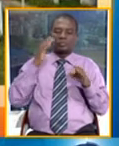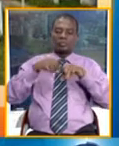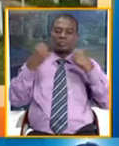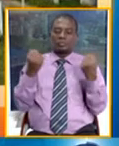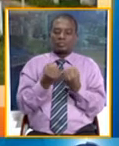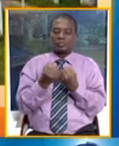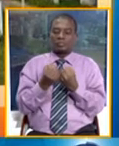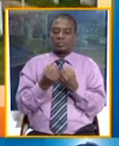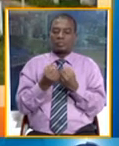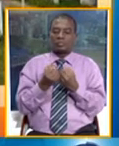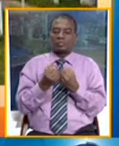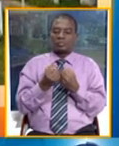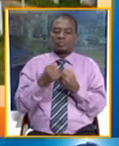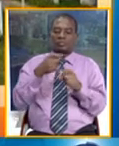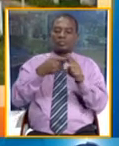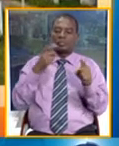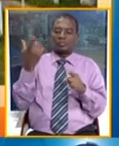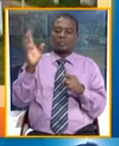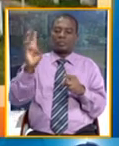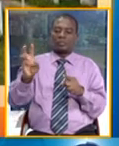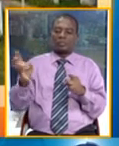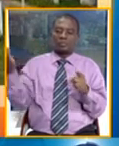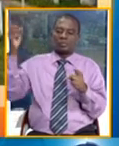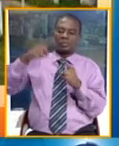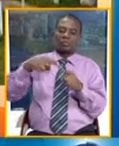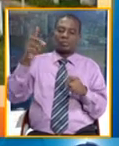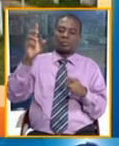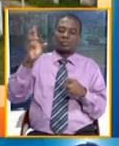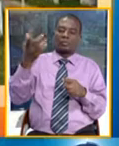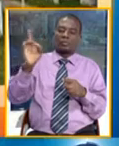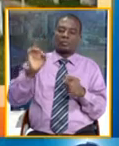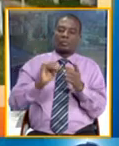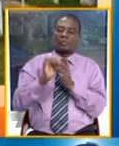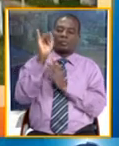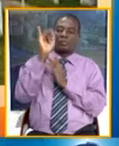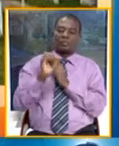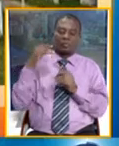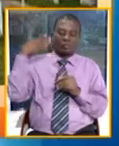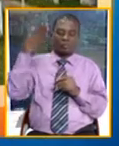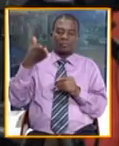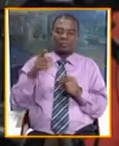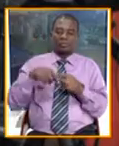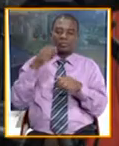économique Standing du 16 au 18 juin prochain à Abidjan. Cheikh Kone.